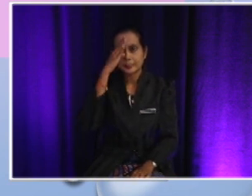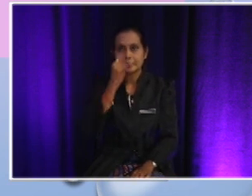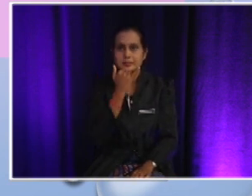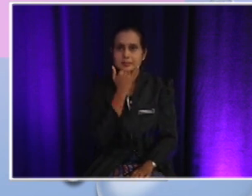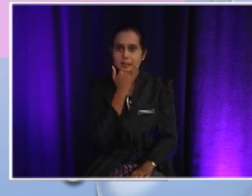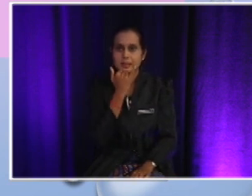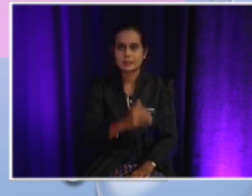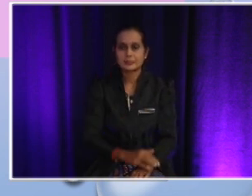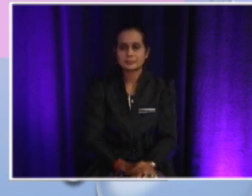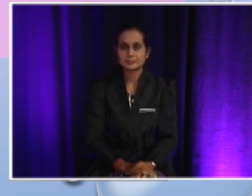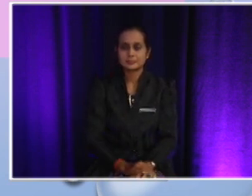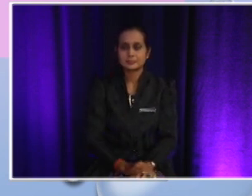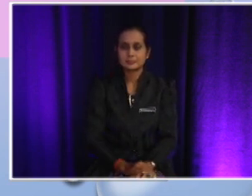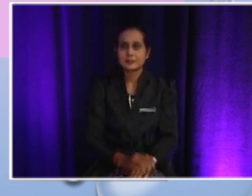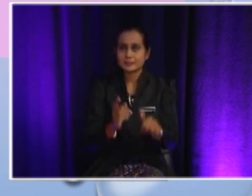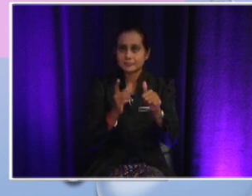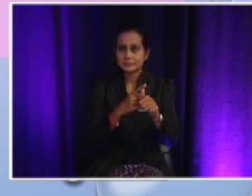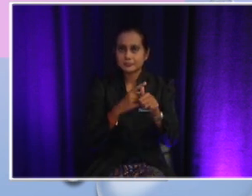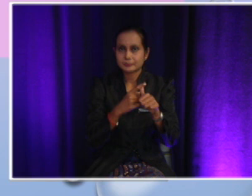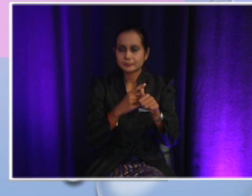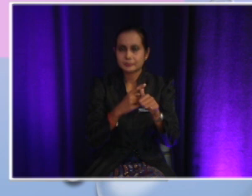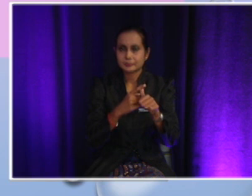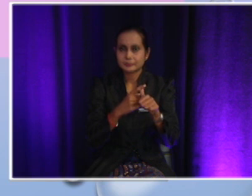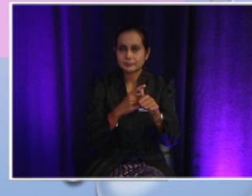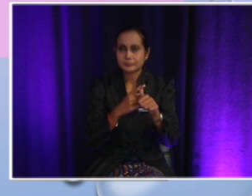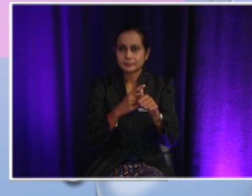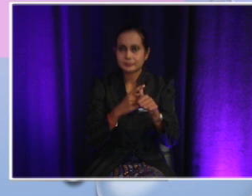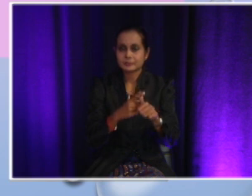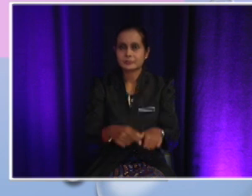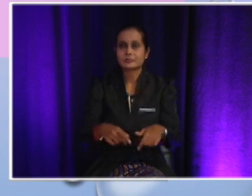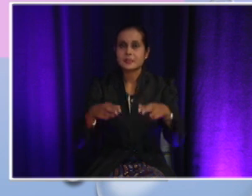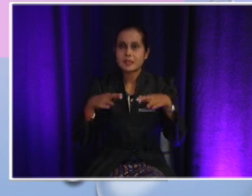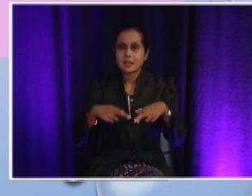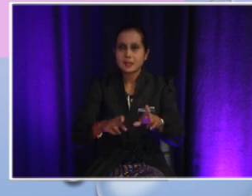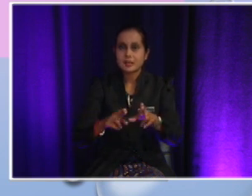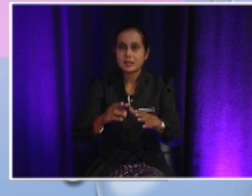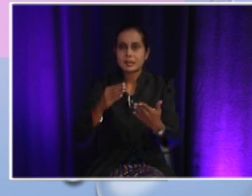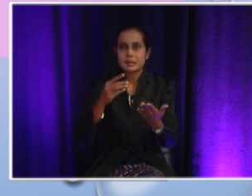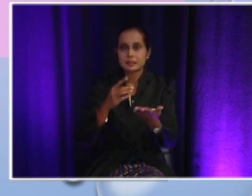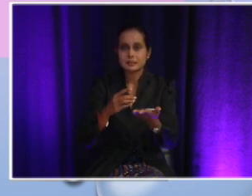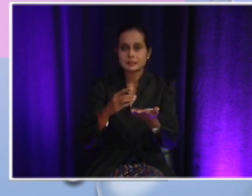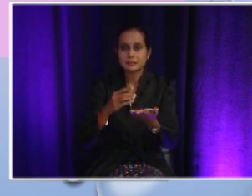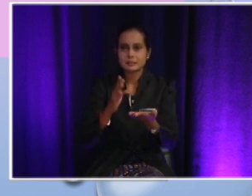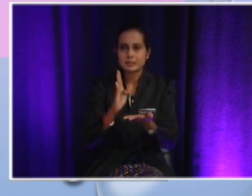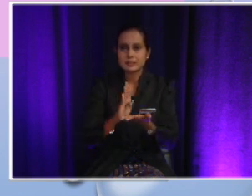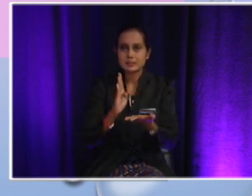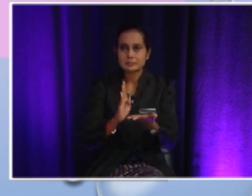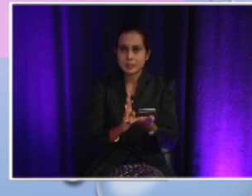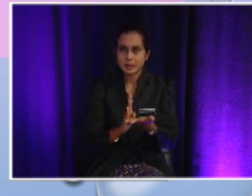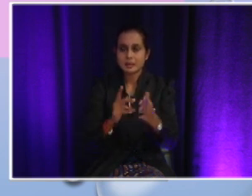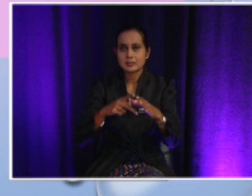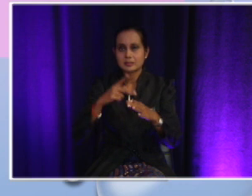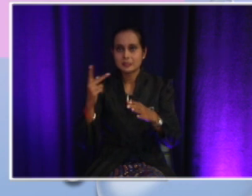disediakan. So yang pertama, gandaan arus ialah nisbah arus keluar kepada arus masukan.